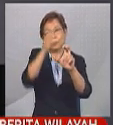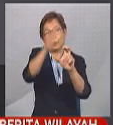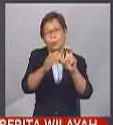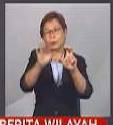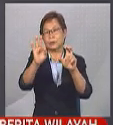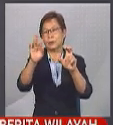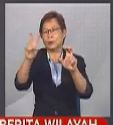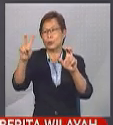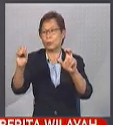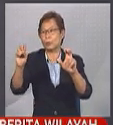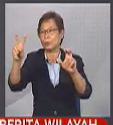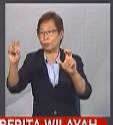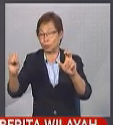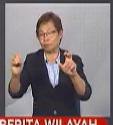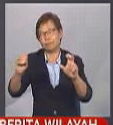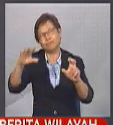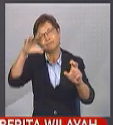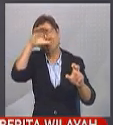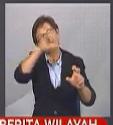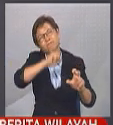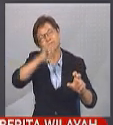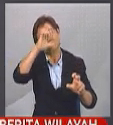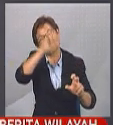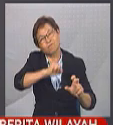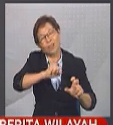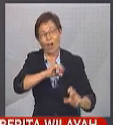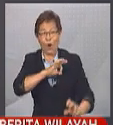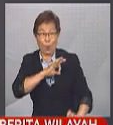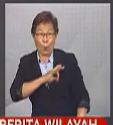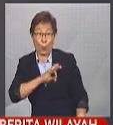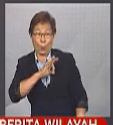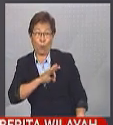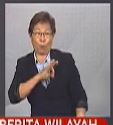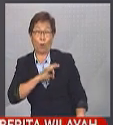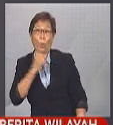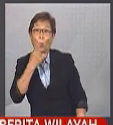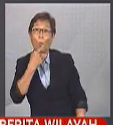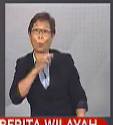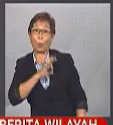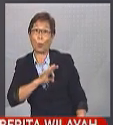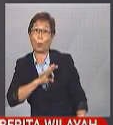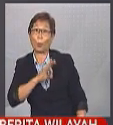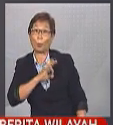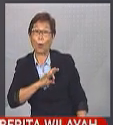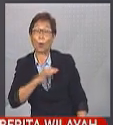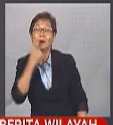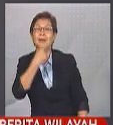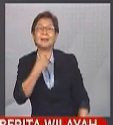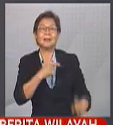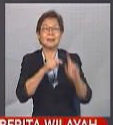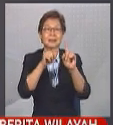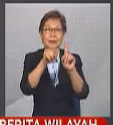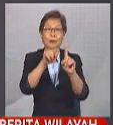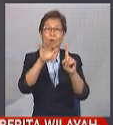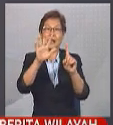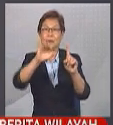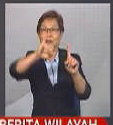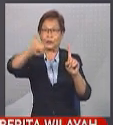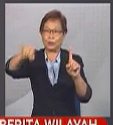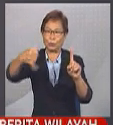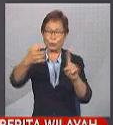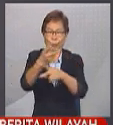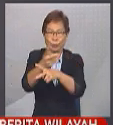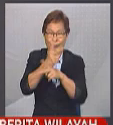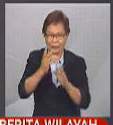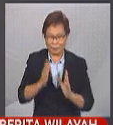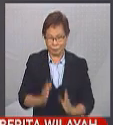2020 dijangka akan memberikan manfaat kepada hampir satu Pohan 5000000